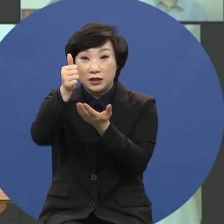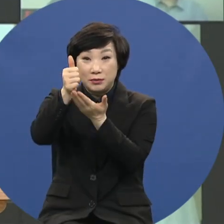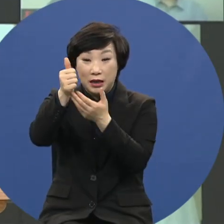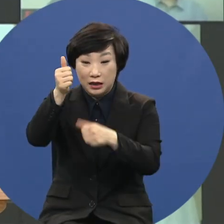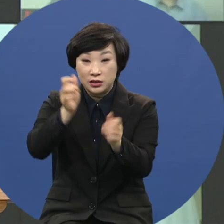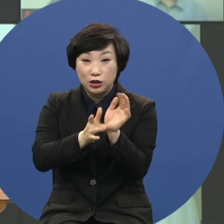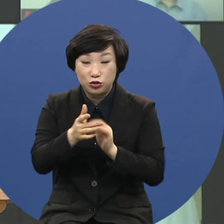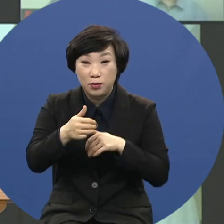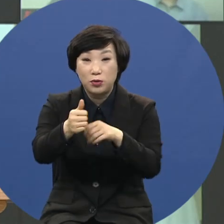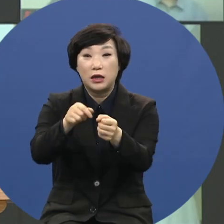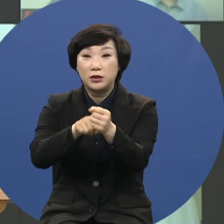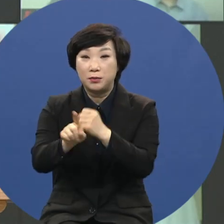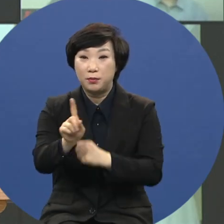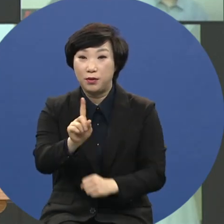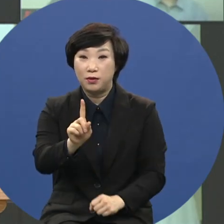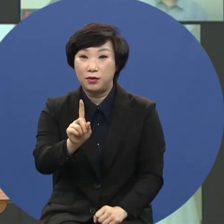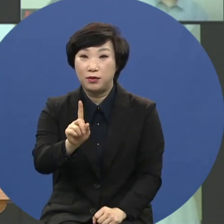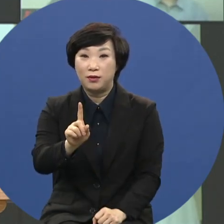아들을 보낸 뜻이 뭐냐?